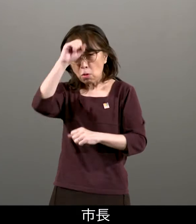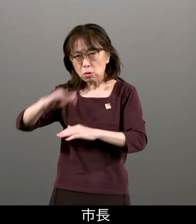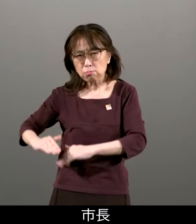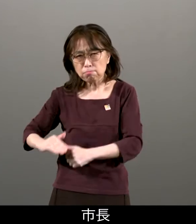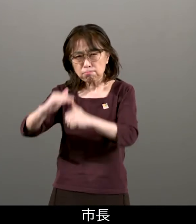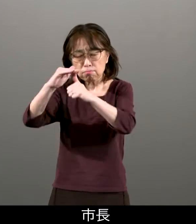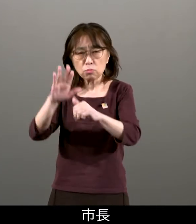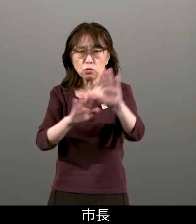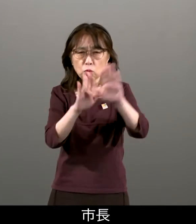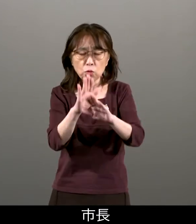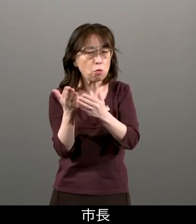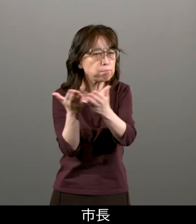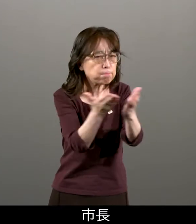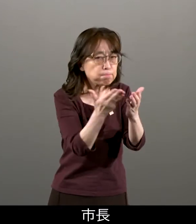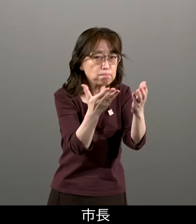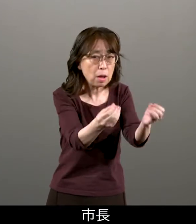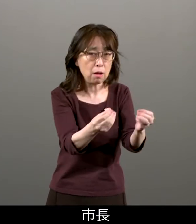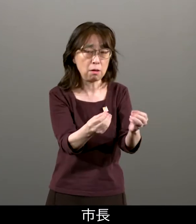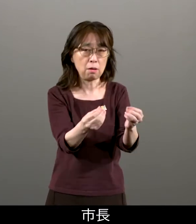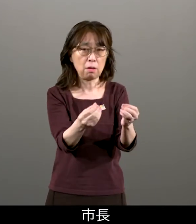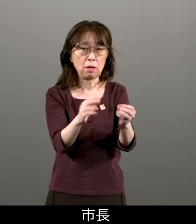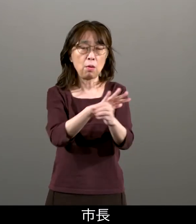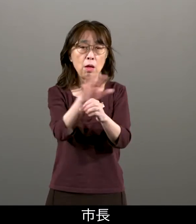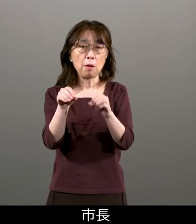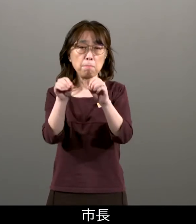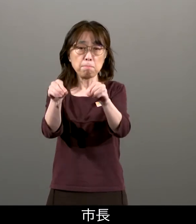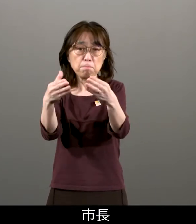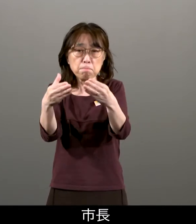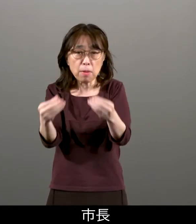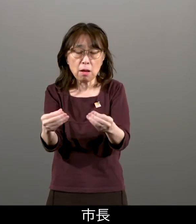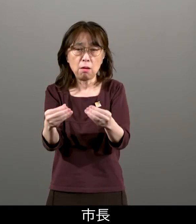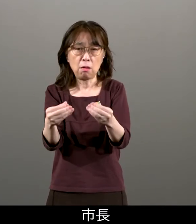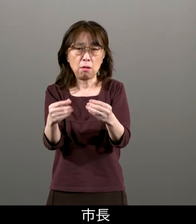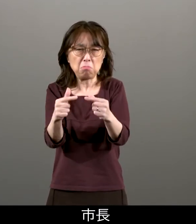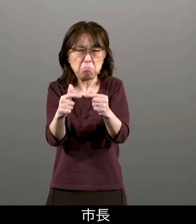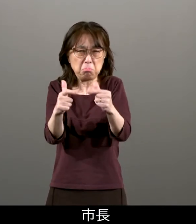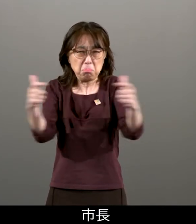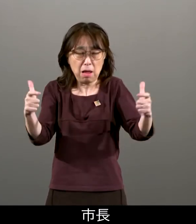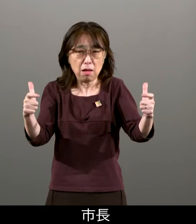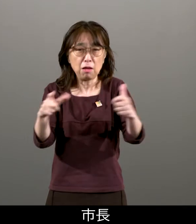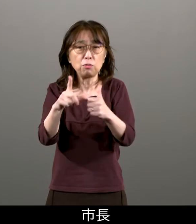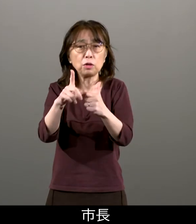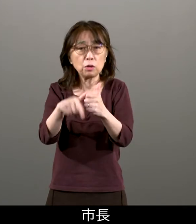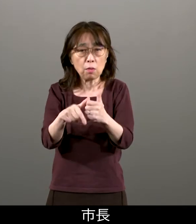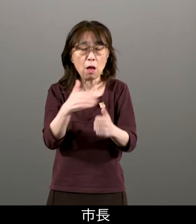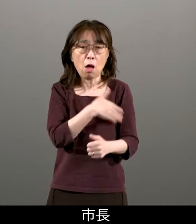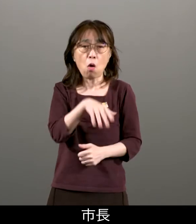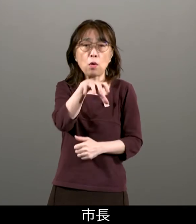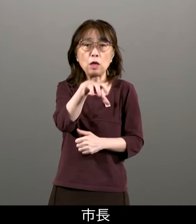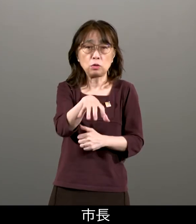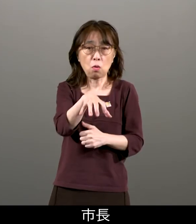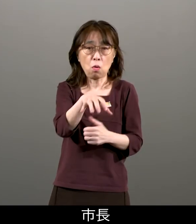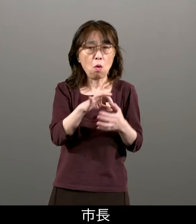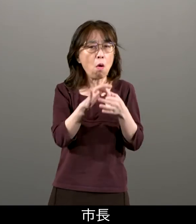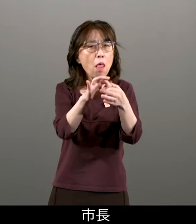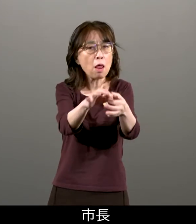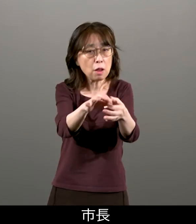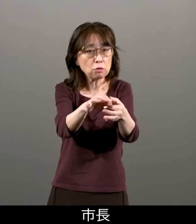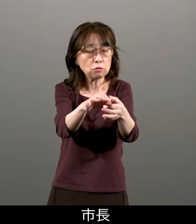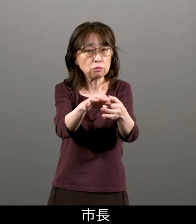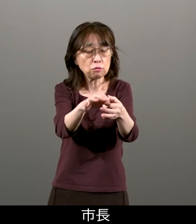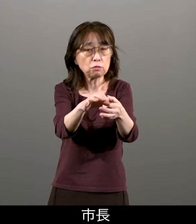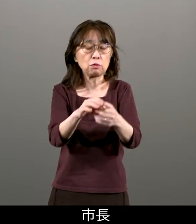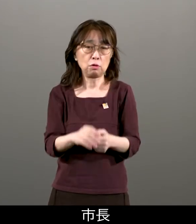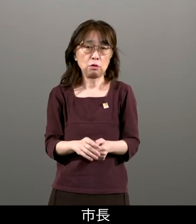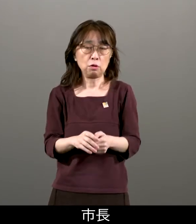しておりましたけれども、感染が急拡大をする際にはですね、保健所からの連絡あるいは療養